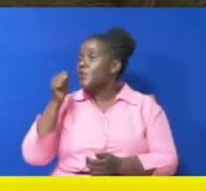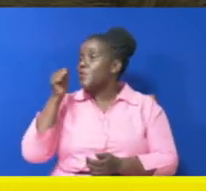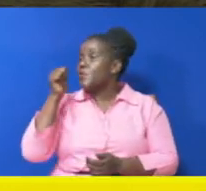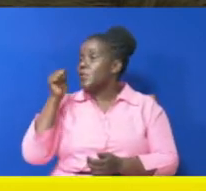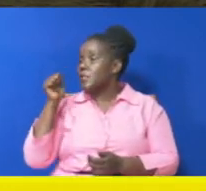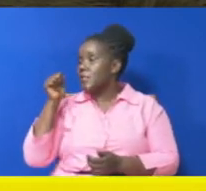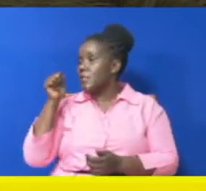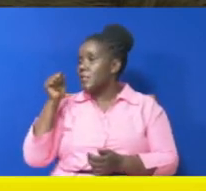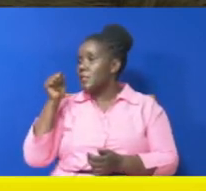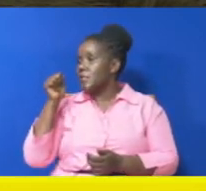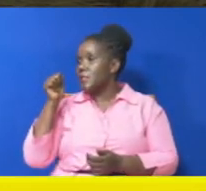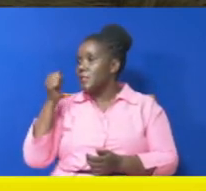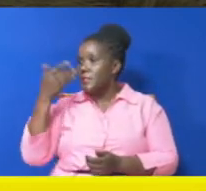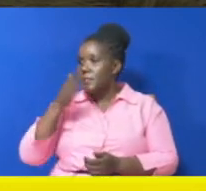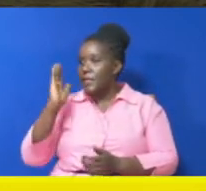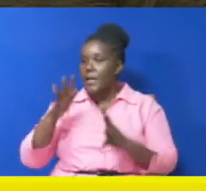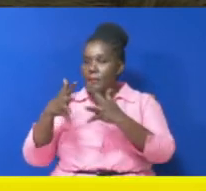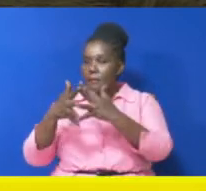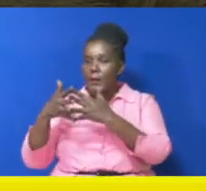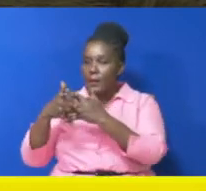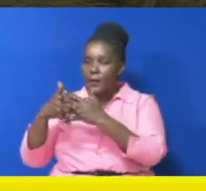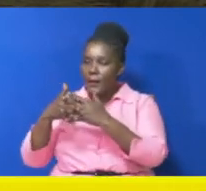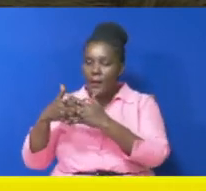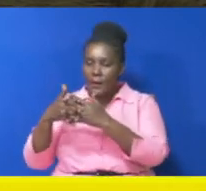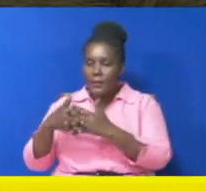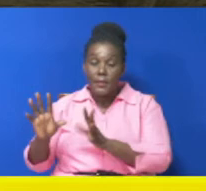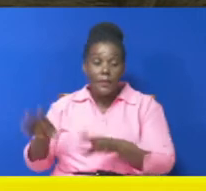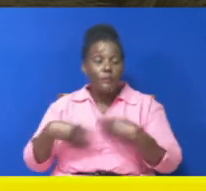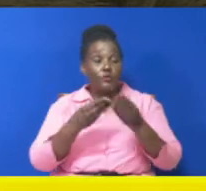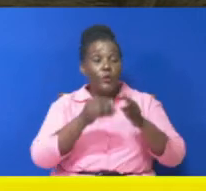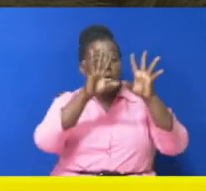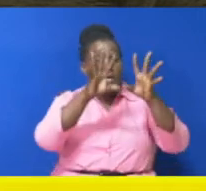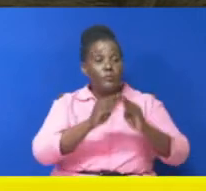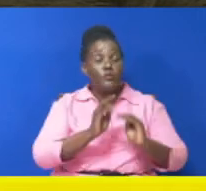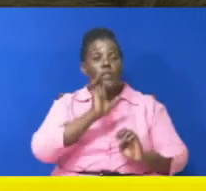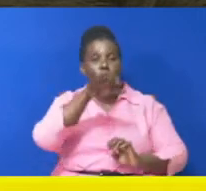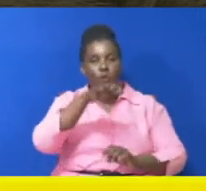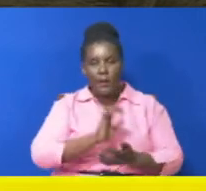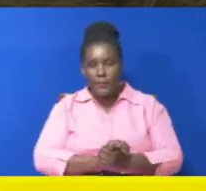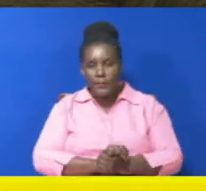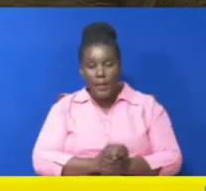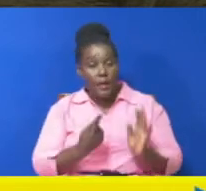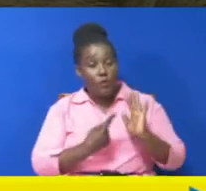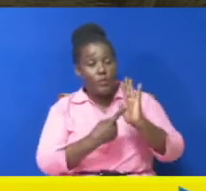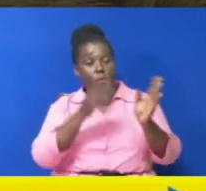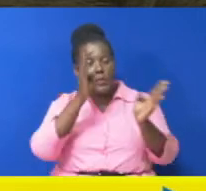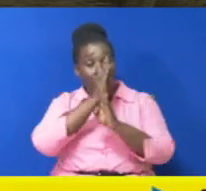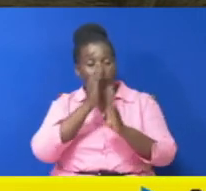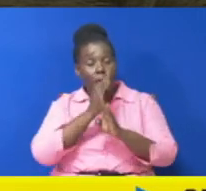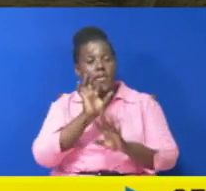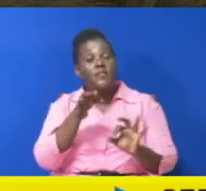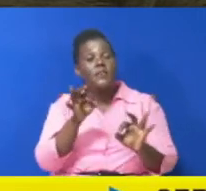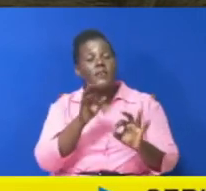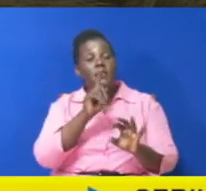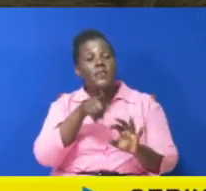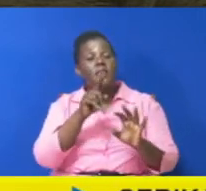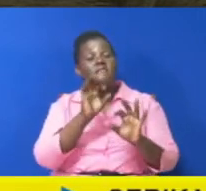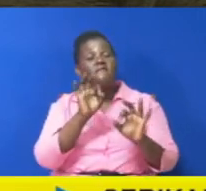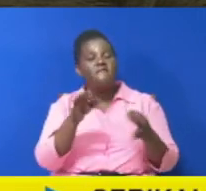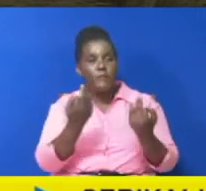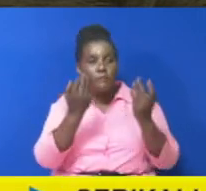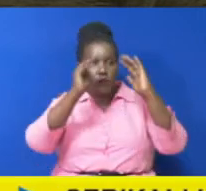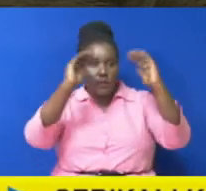7 serikali ya Marekani imetoa ripoti yake ya mwaka ya inaonyesha hali halisi ya kidunia